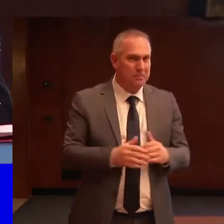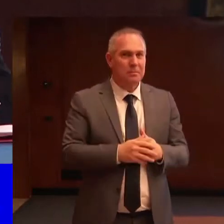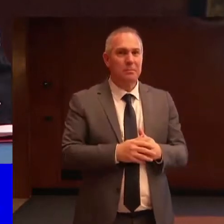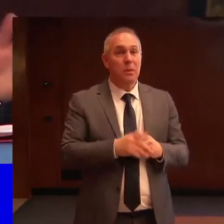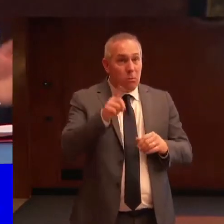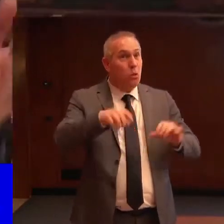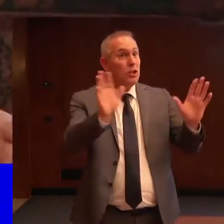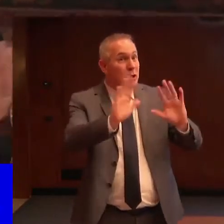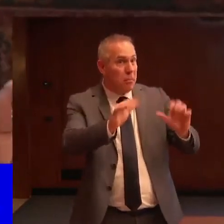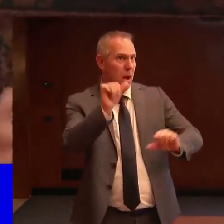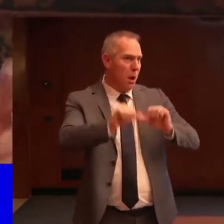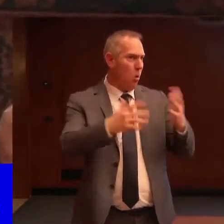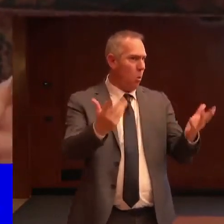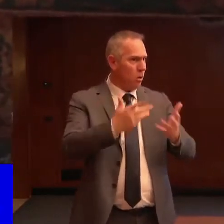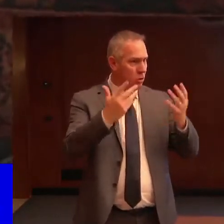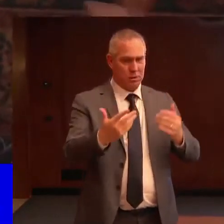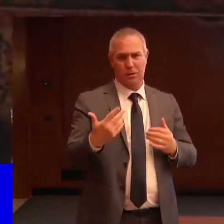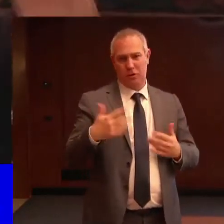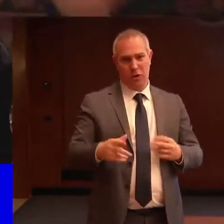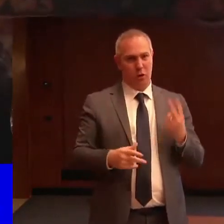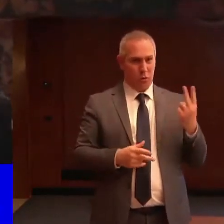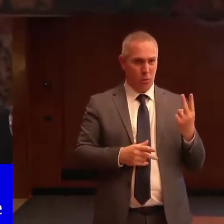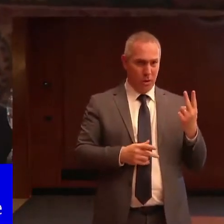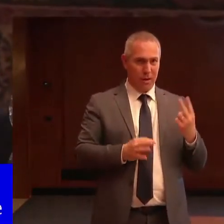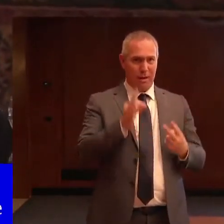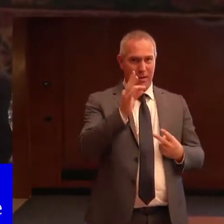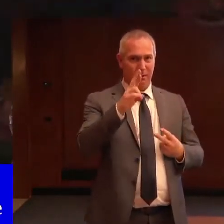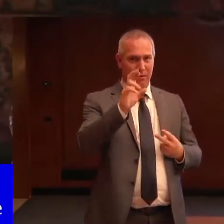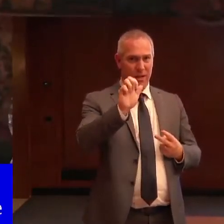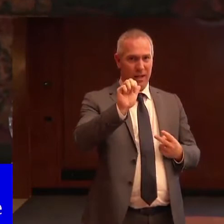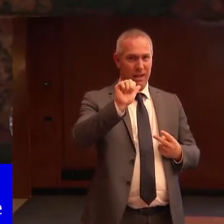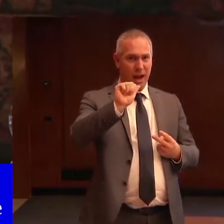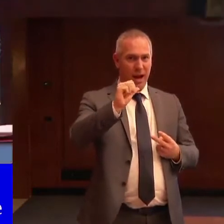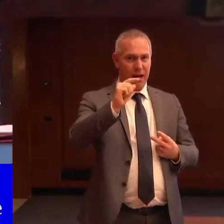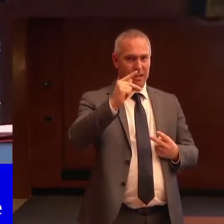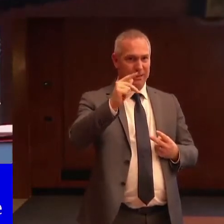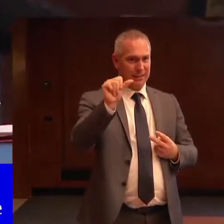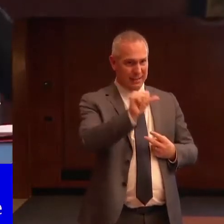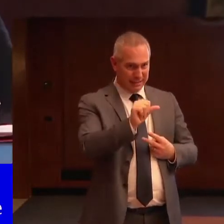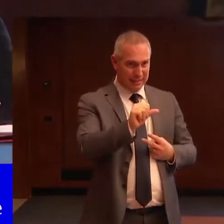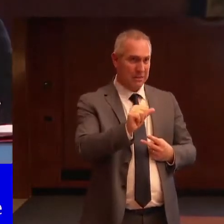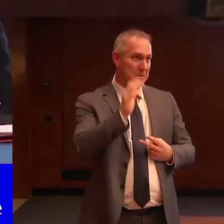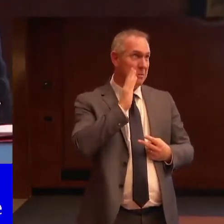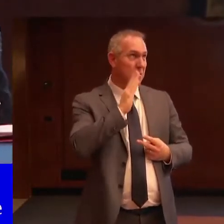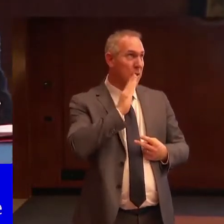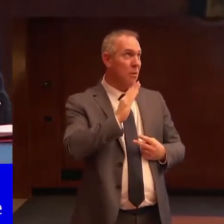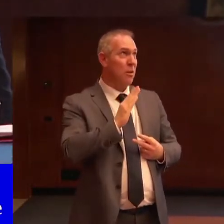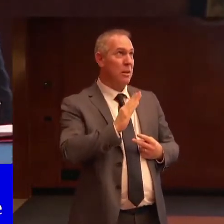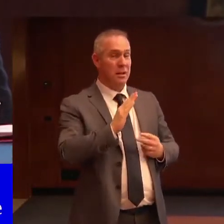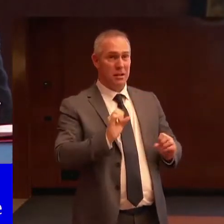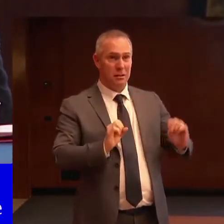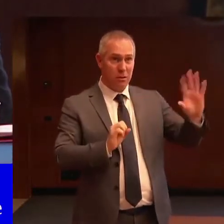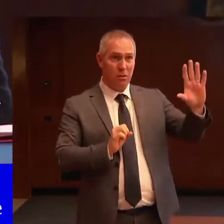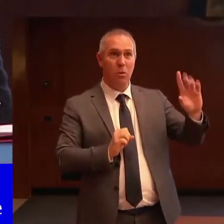anche nel cinema. Allora, l'abbiamo già citato in due, Freaks, adesso lo cito anch'io, facciamo tre. Un'immagine, la uno per favore, la regia.